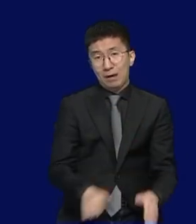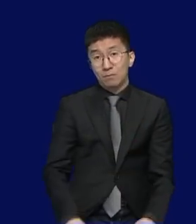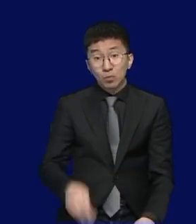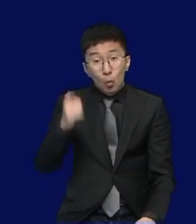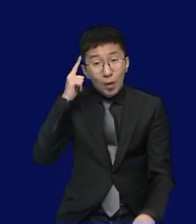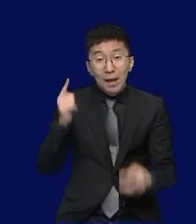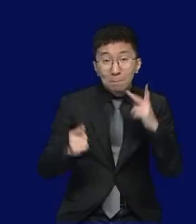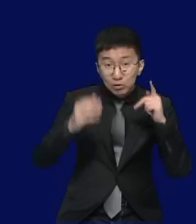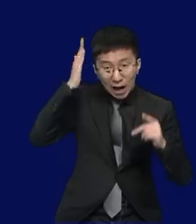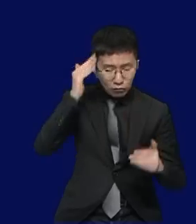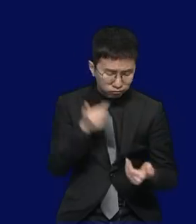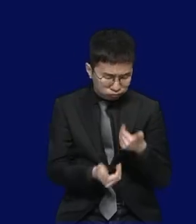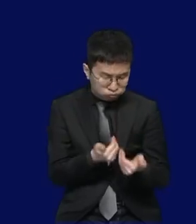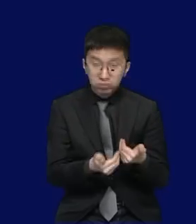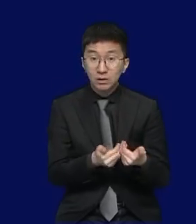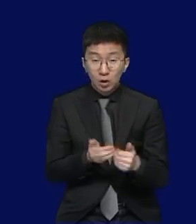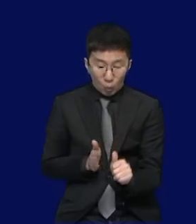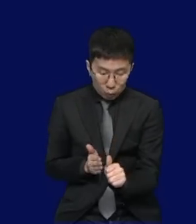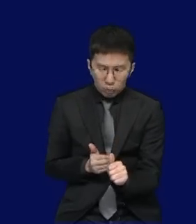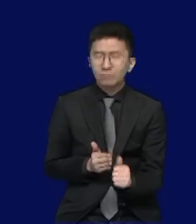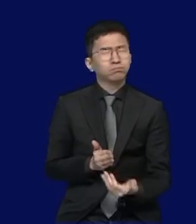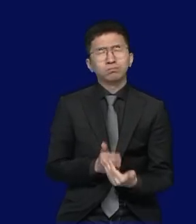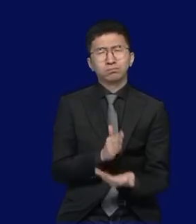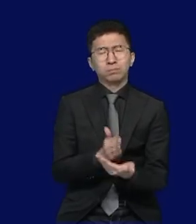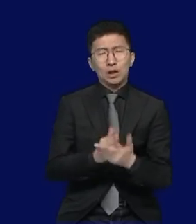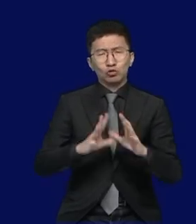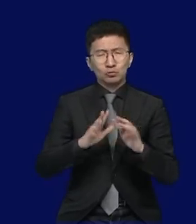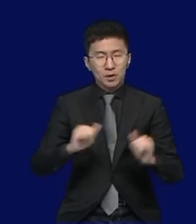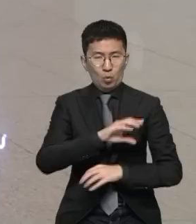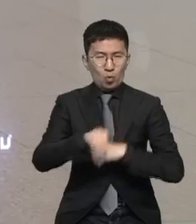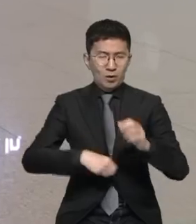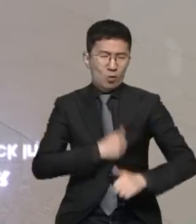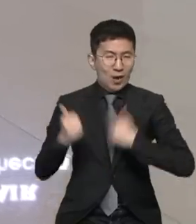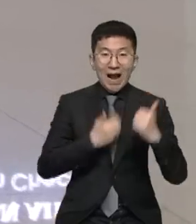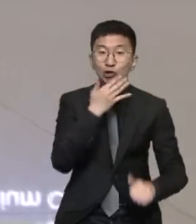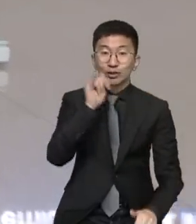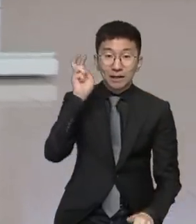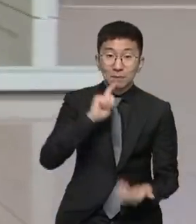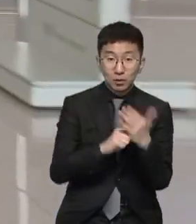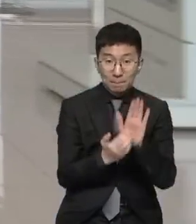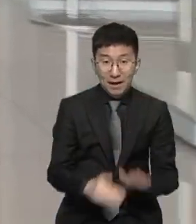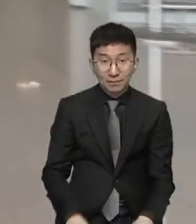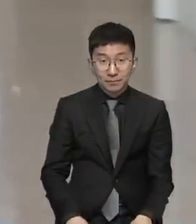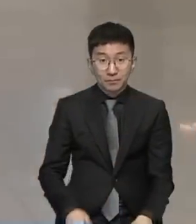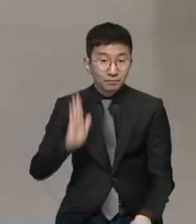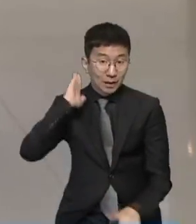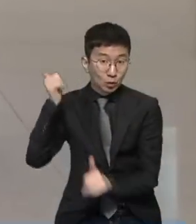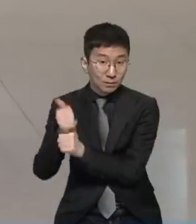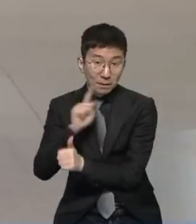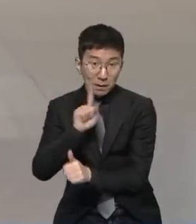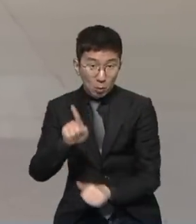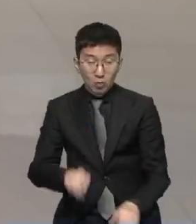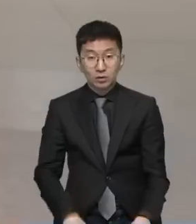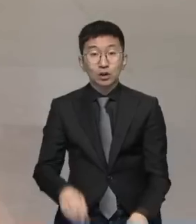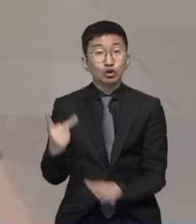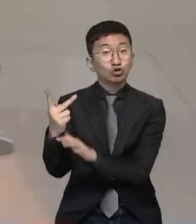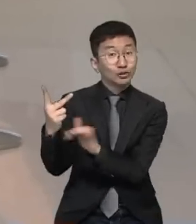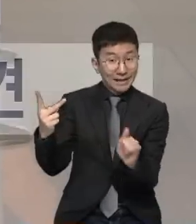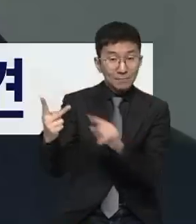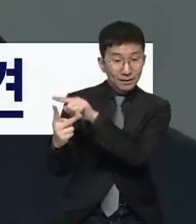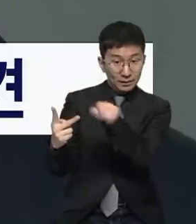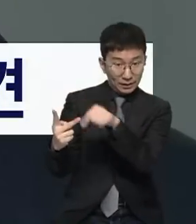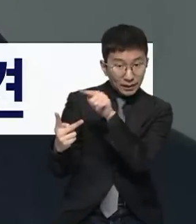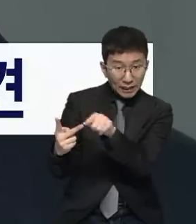흔들리는 세력이 있다면 국민으로부터 저항을 받을 거라고 경고했습니다 대통령실 일각에서는 언급된 두 사람을